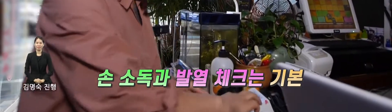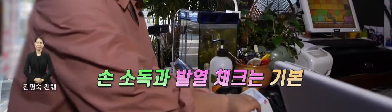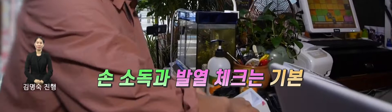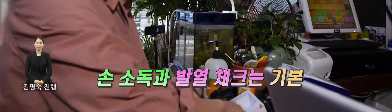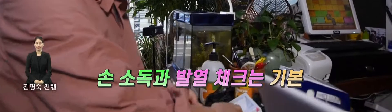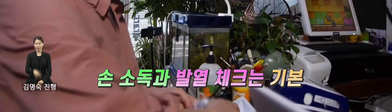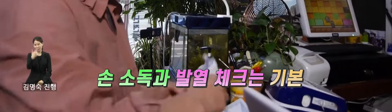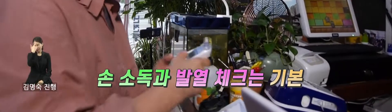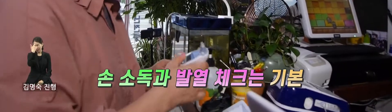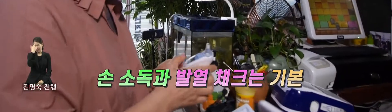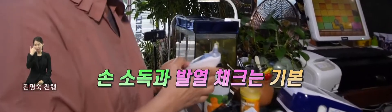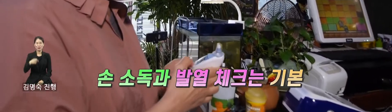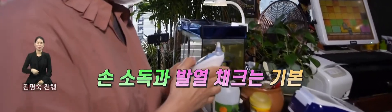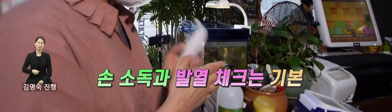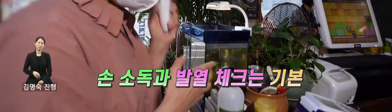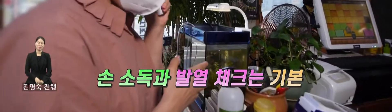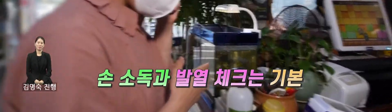자, 열 체크 하겠습니다.